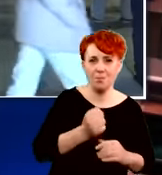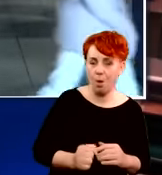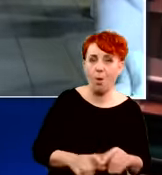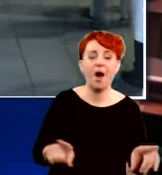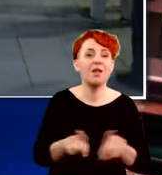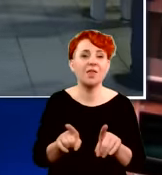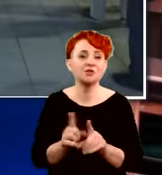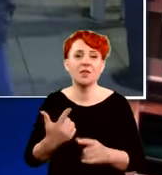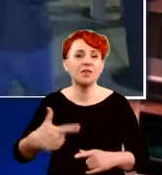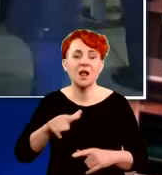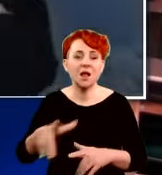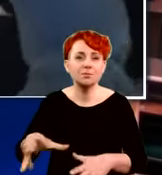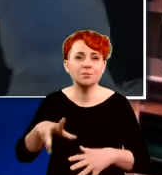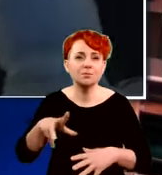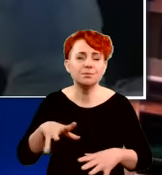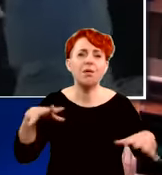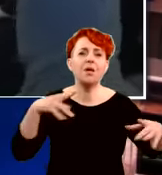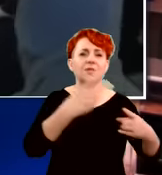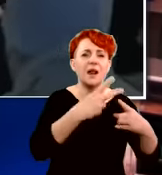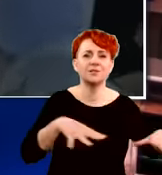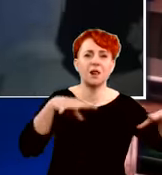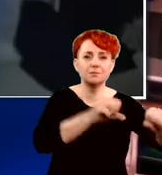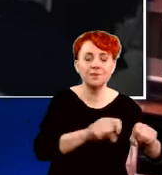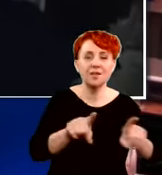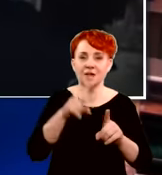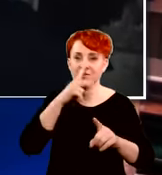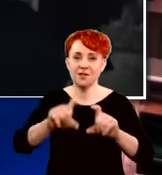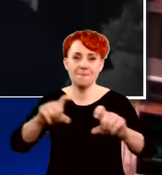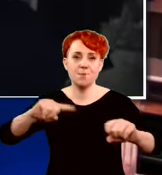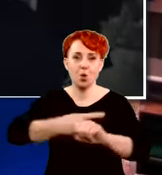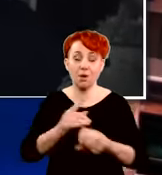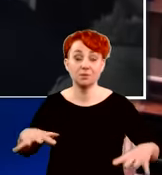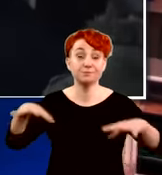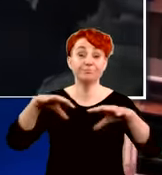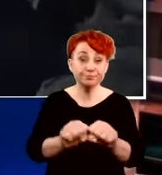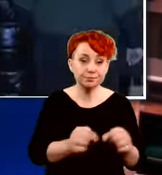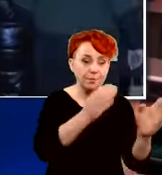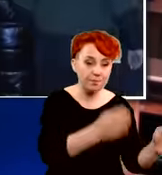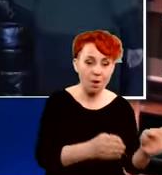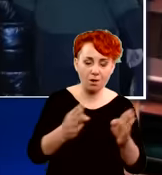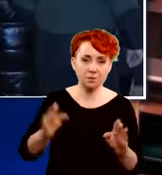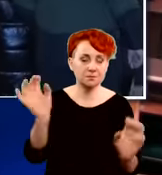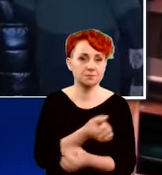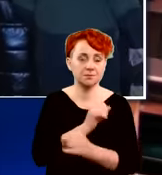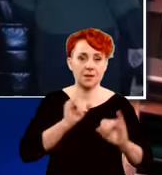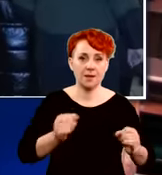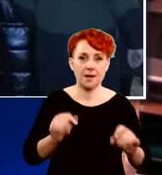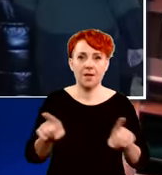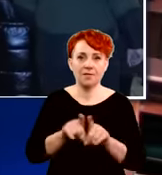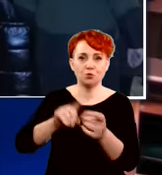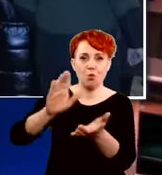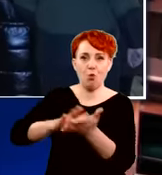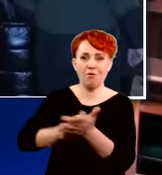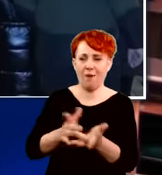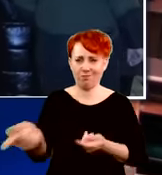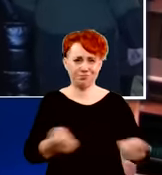nielegalne przejęcie mediów publicznych. Teraz widzimy szturmy na prokuraturę, również takie kroki, które są nie do pomyślenia. Próba zarządzania